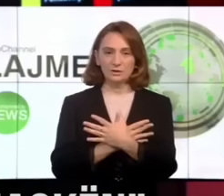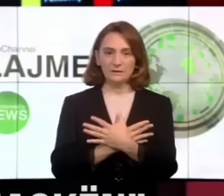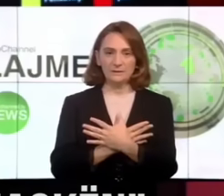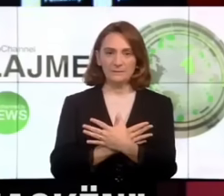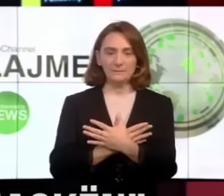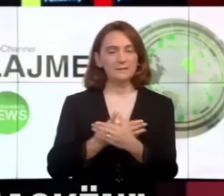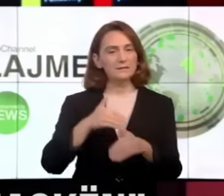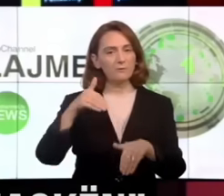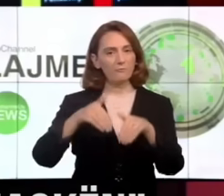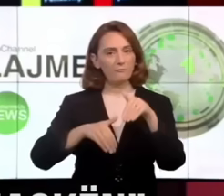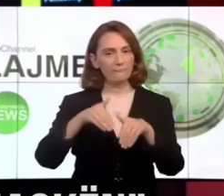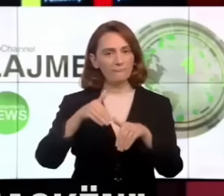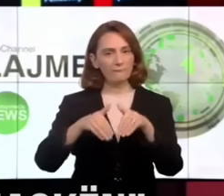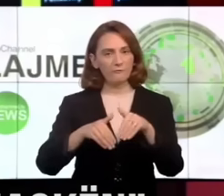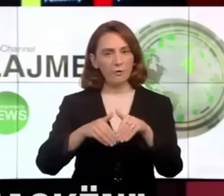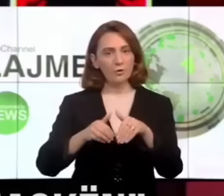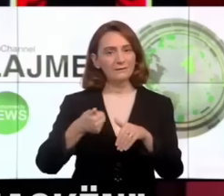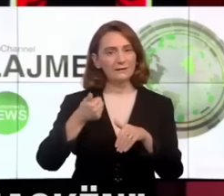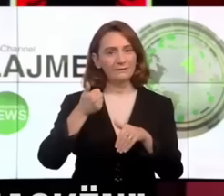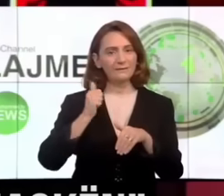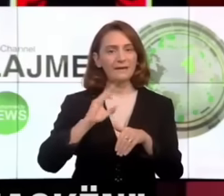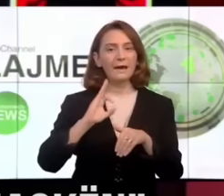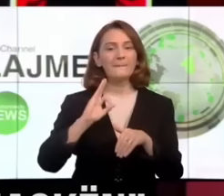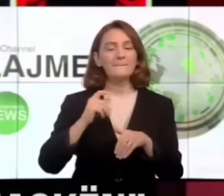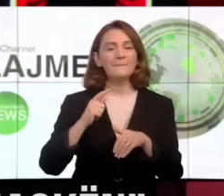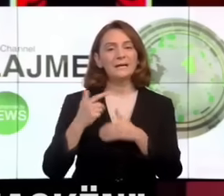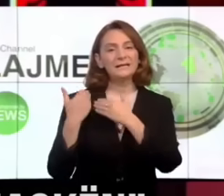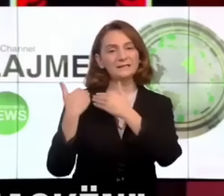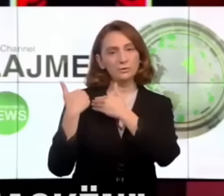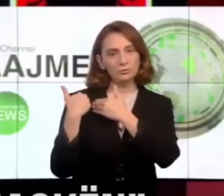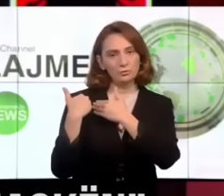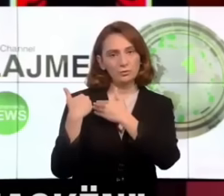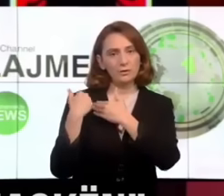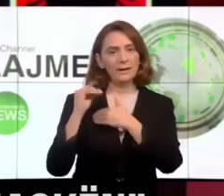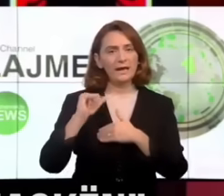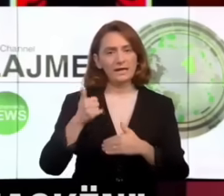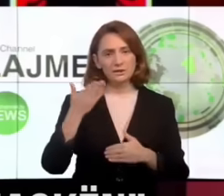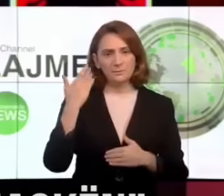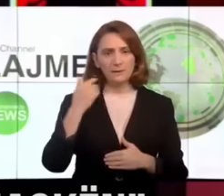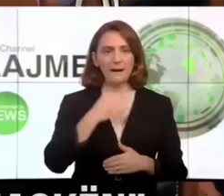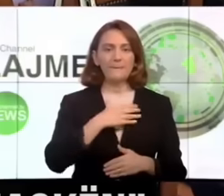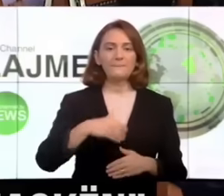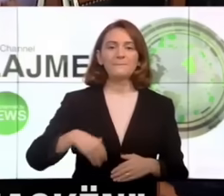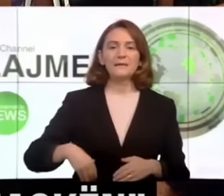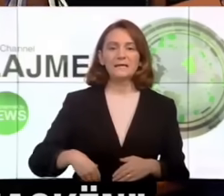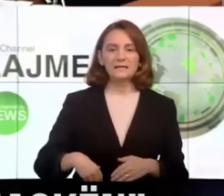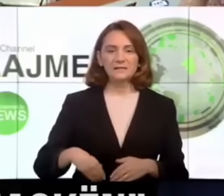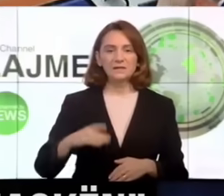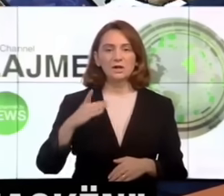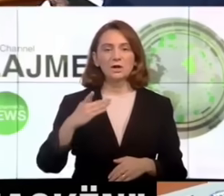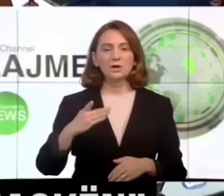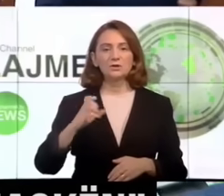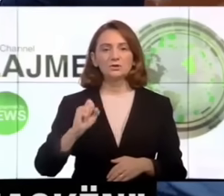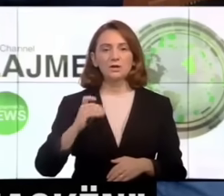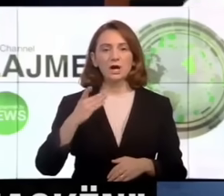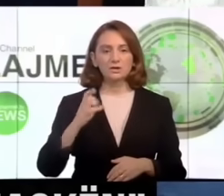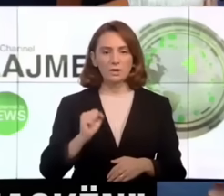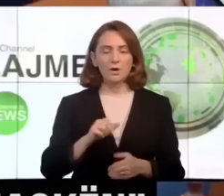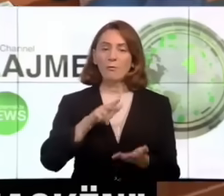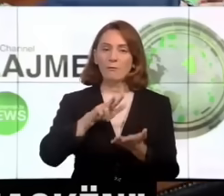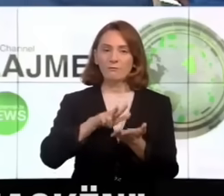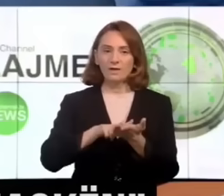nuk dërgoi në gjykatën kushtetuese mandatin e Olta Gjaçkës, solli reagimin e delegacionit të Bashkimit Evropian në